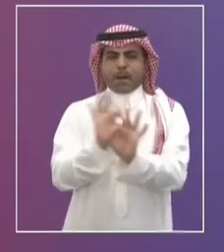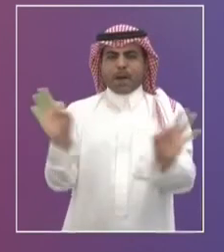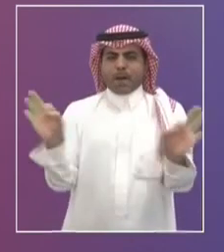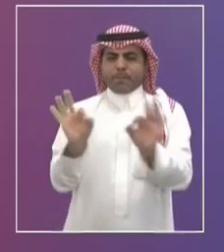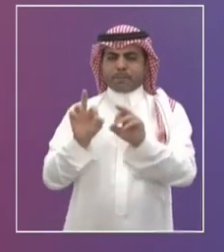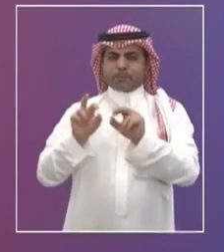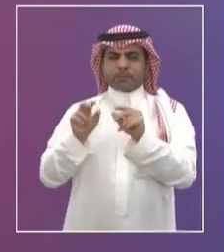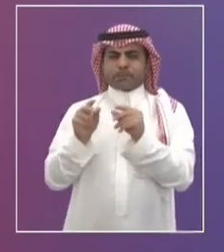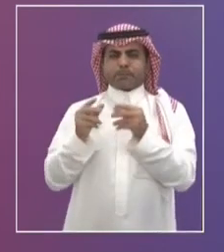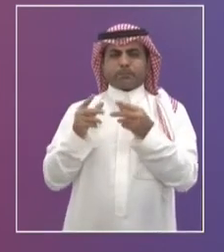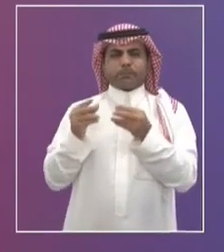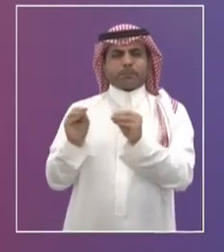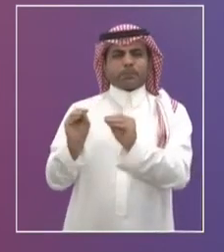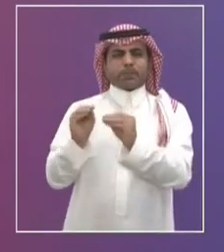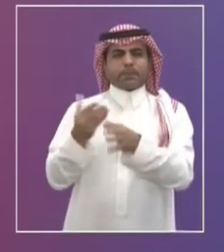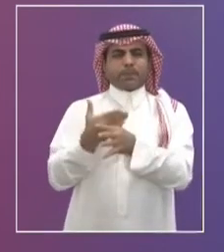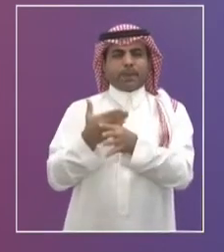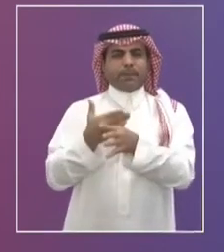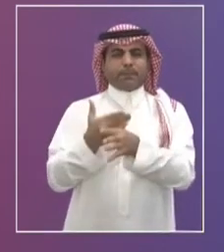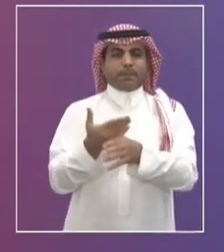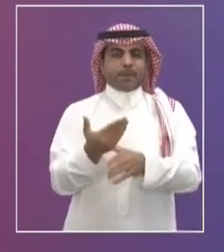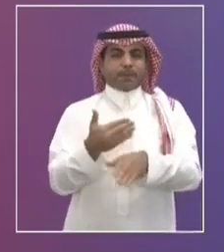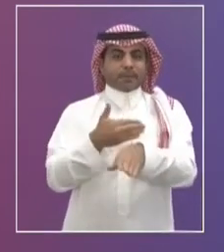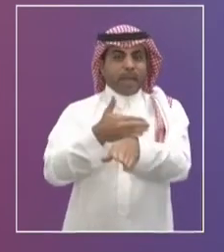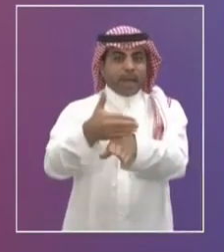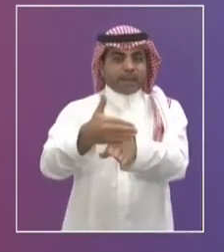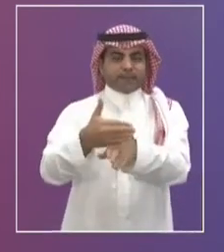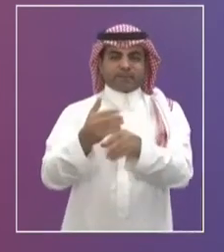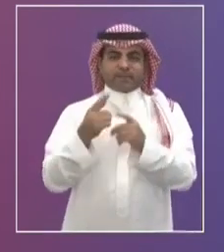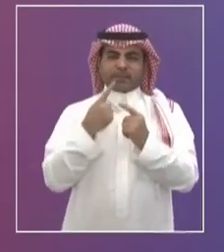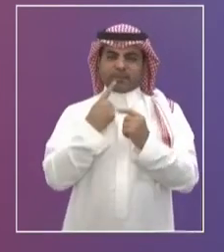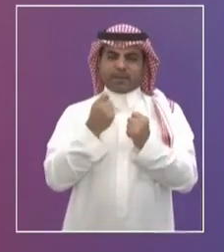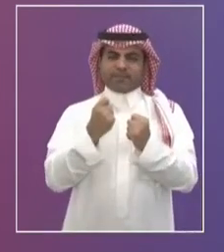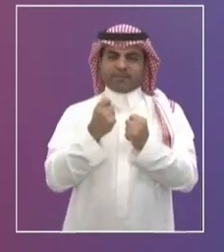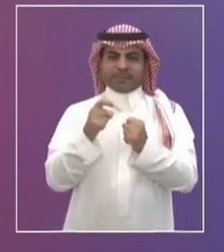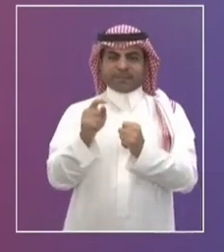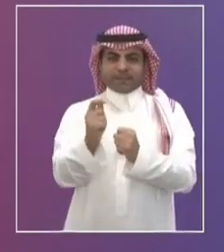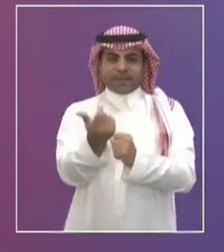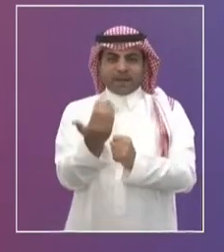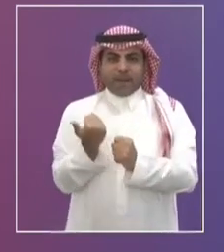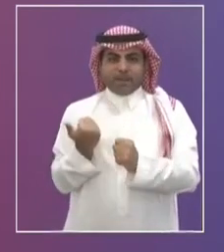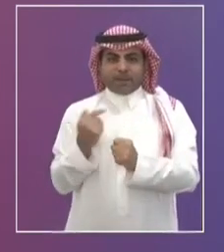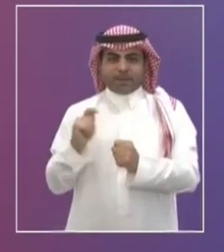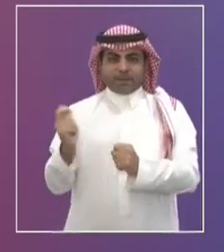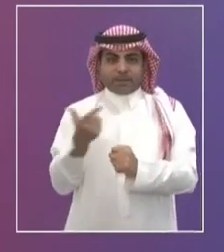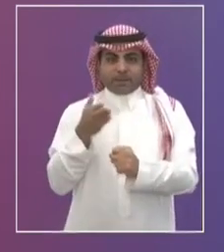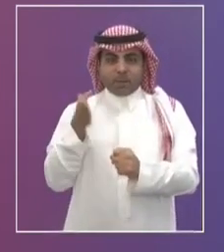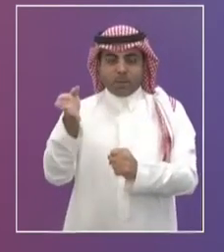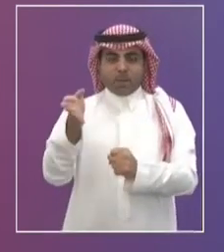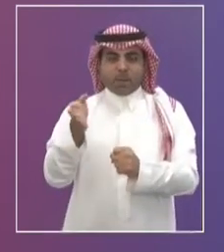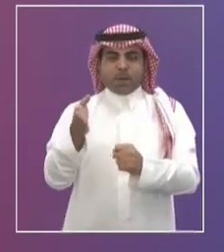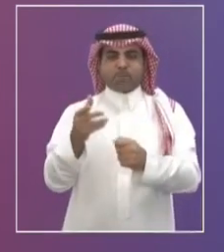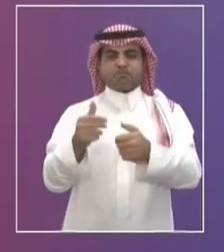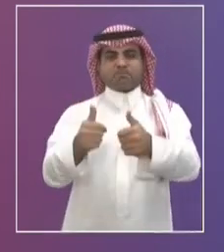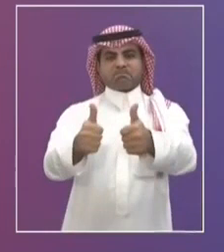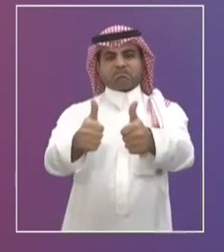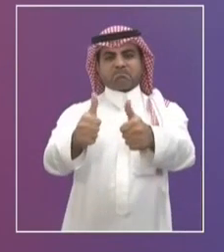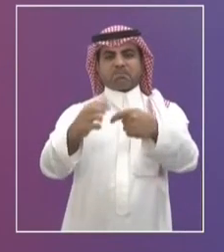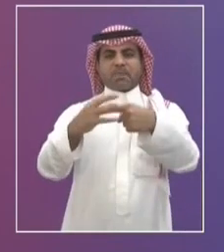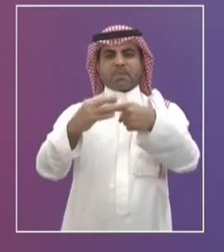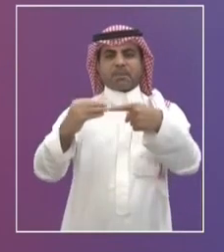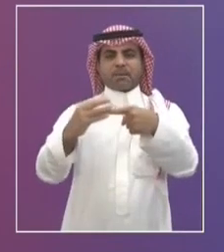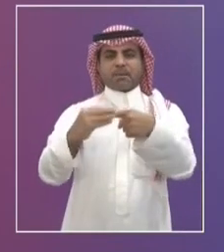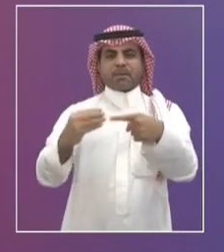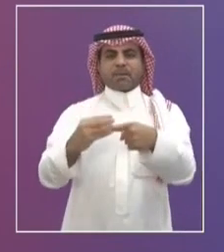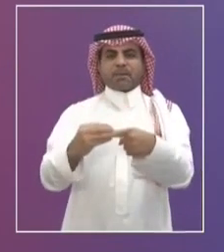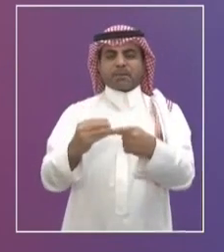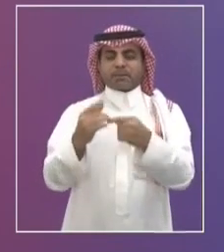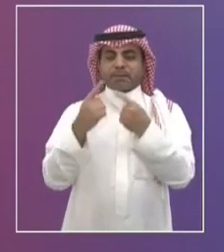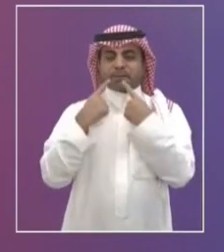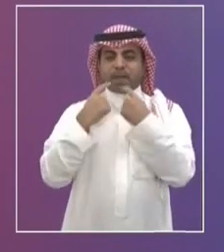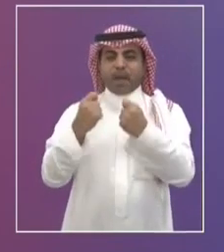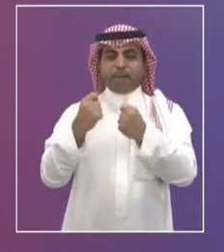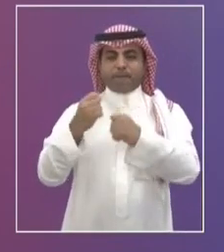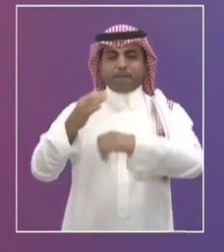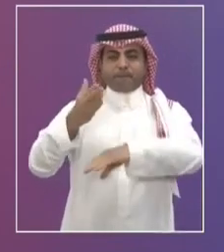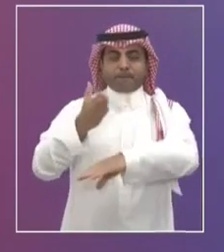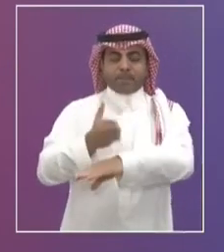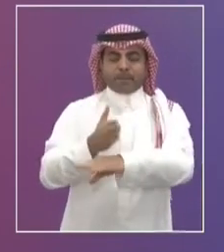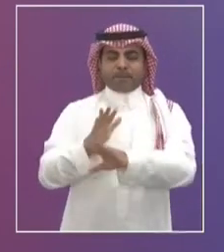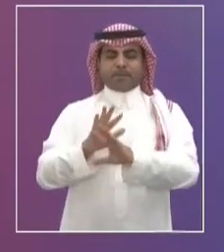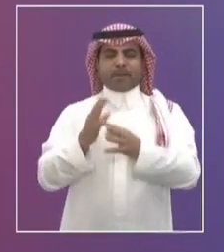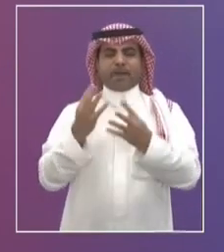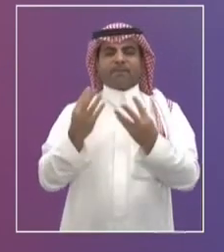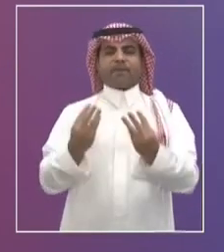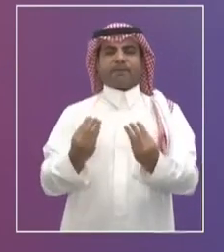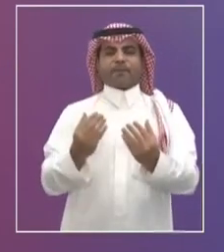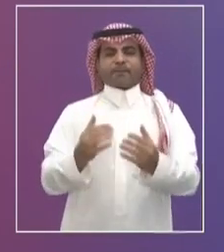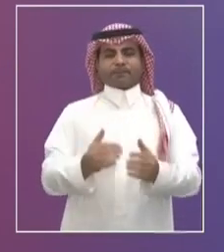الصحة، مما يقلل المضاعفات وحدة الحالة المرضية لا قدر